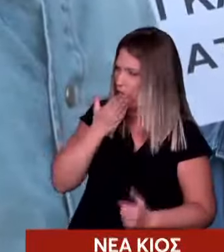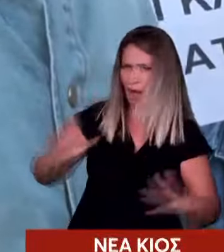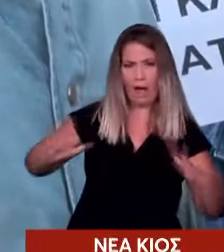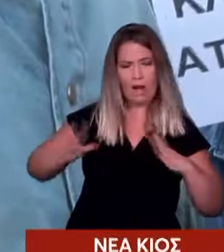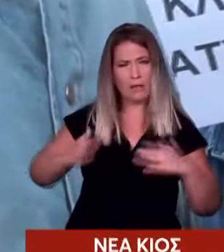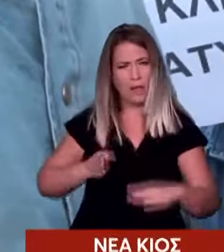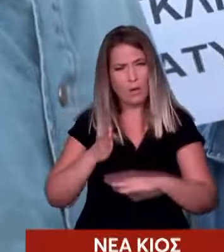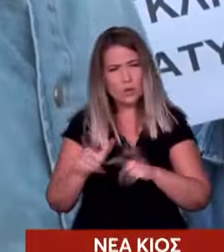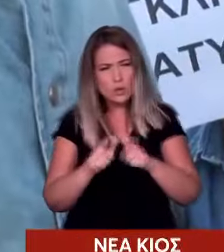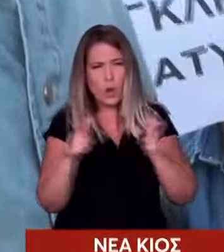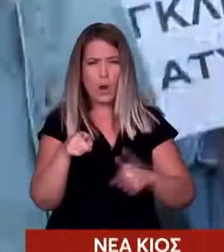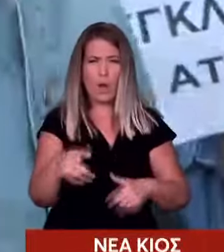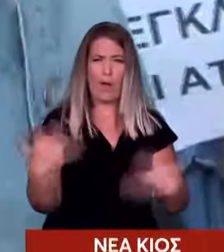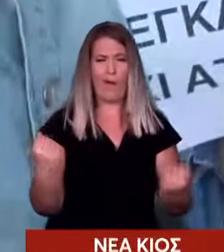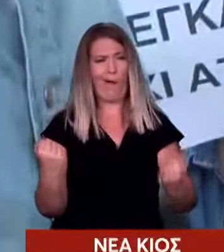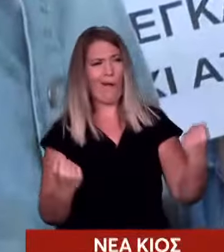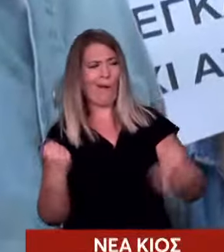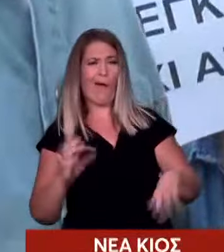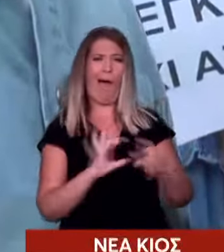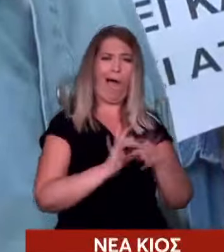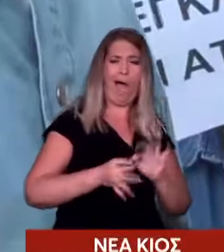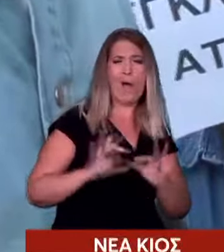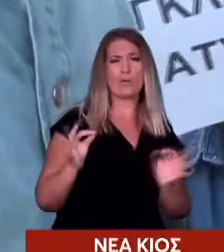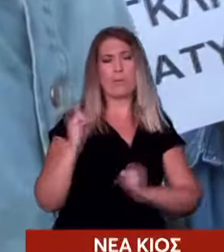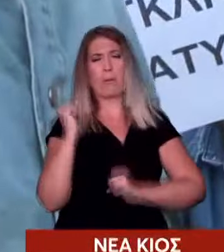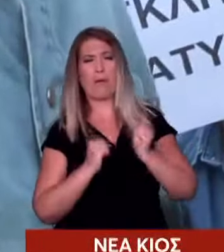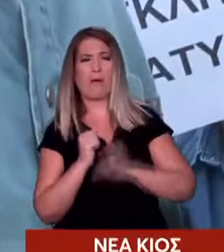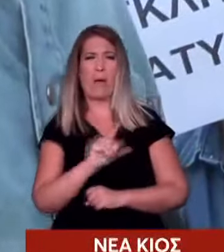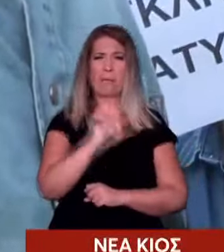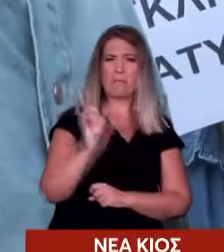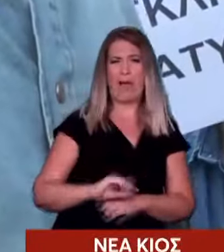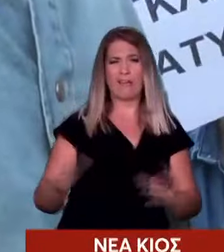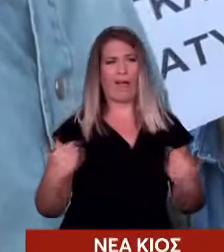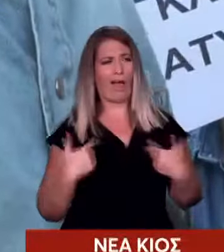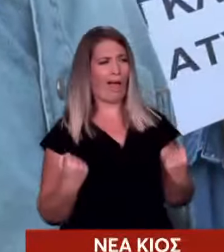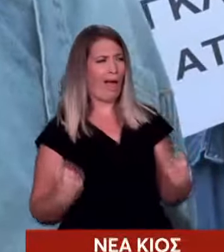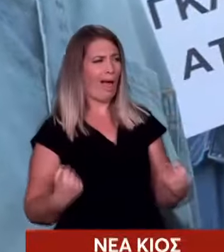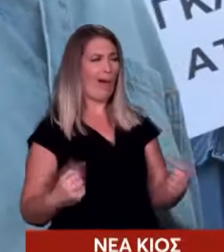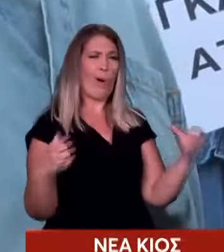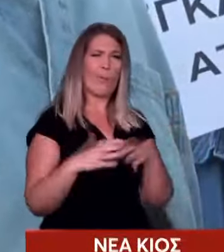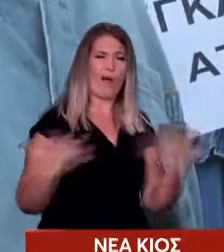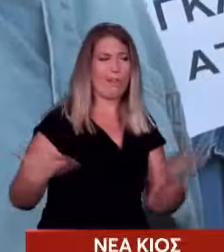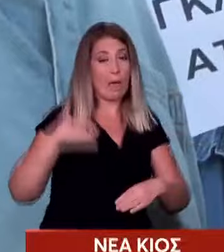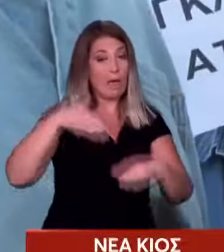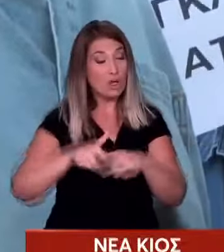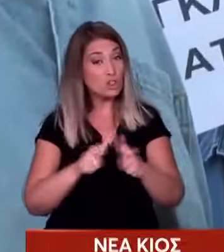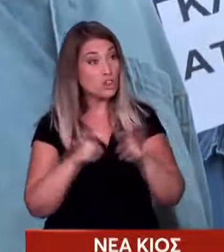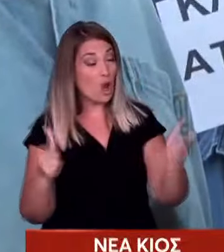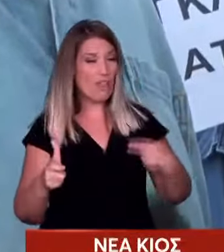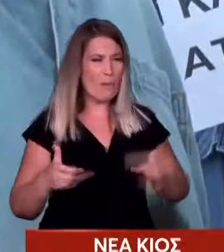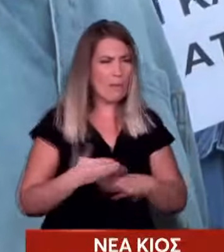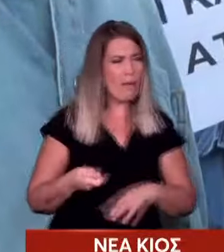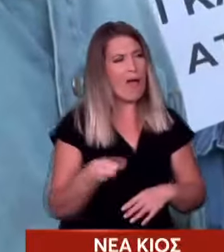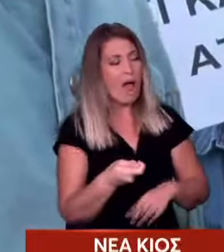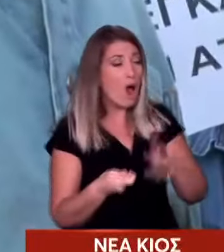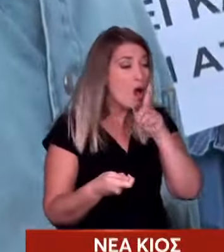σχολείο και τους βλέπω απ' έξω με τα Audi, τις BMW, τις Mercedes και μου λένε ευπαθής ομάδα. Μου βγάζουν μαχαίρι μέσα στο σχολείο, στο δημοτικό και μου λένε